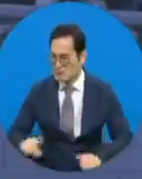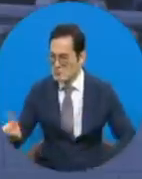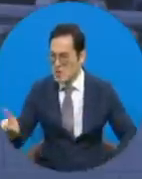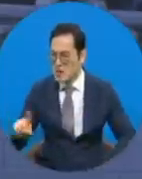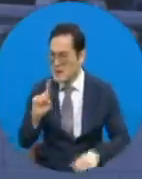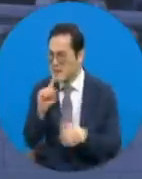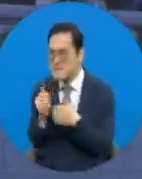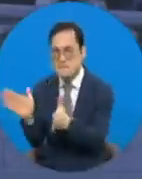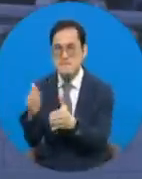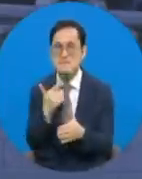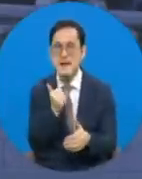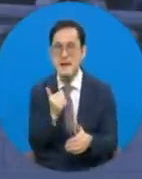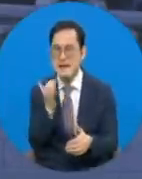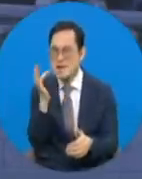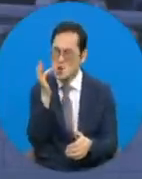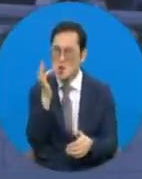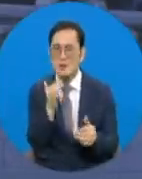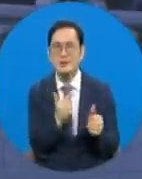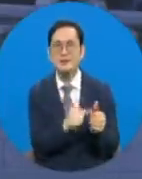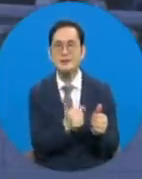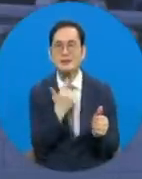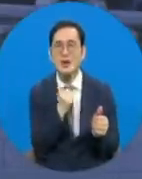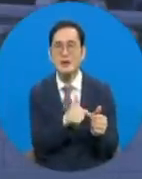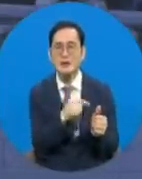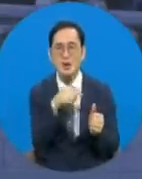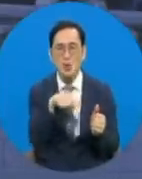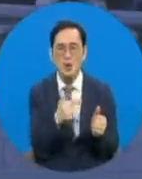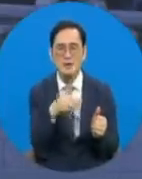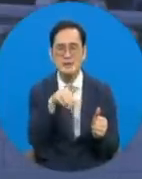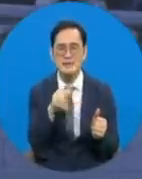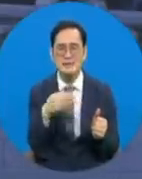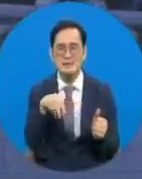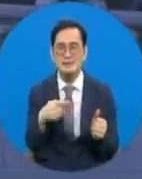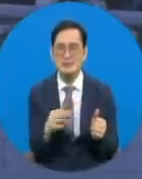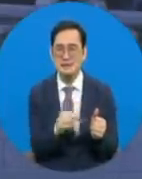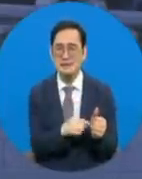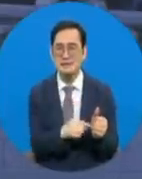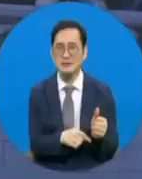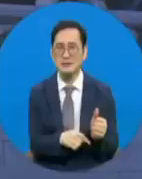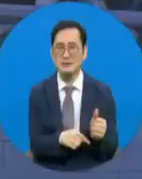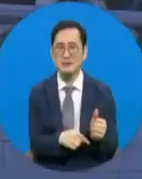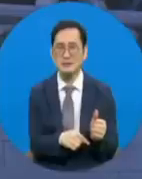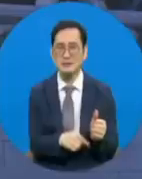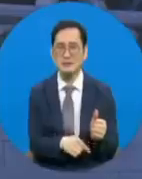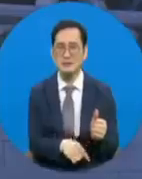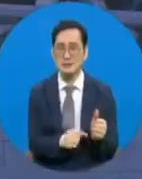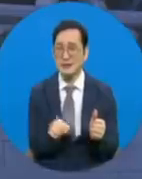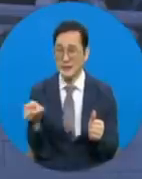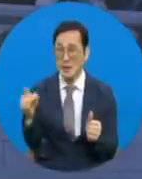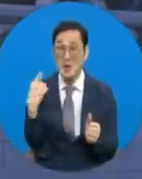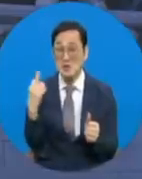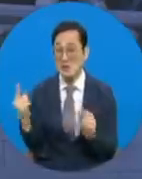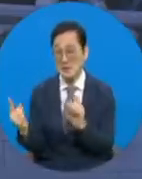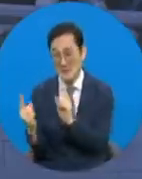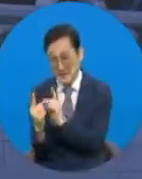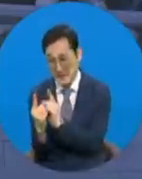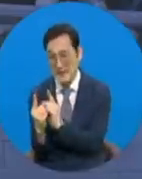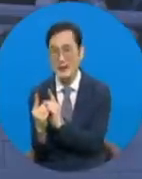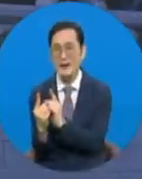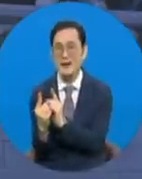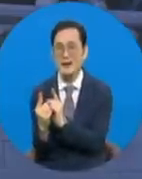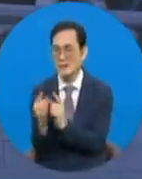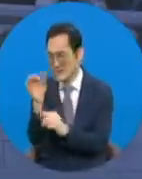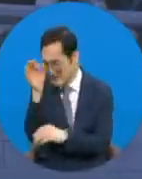해서 논란이 됐던 권칠승 민주당 수석 대변인이요. 어제 최 전 함장을 만나서